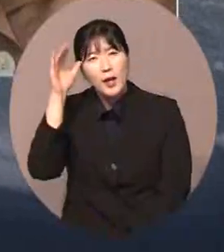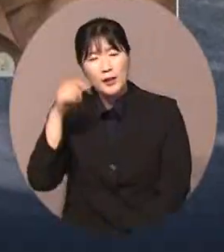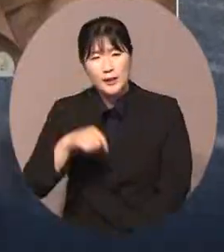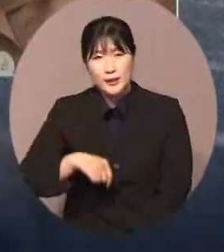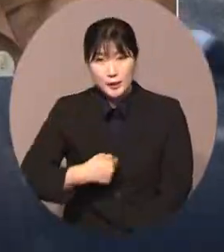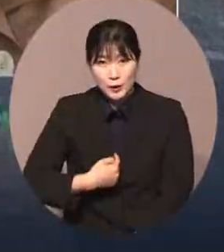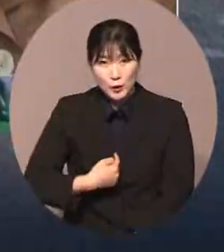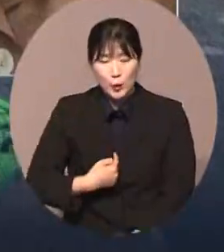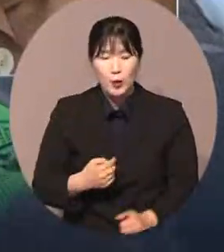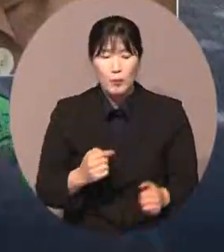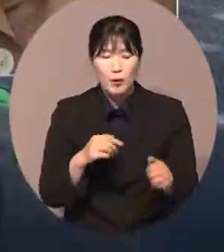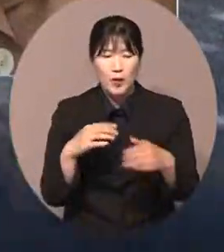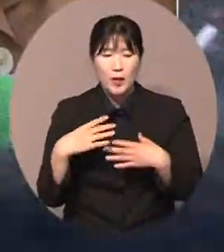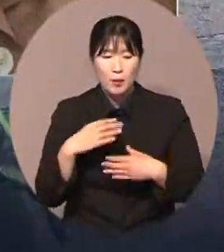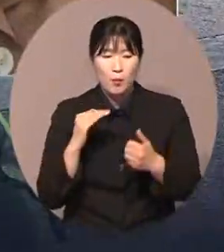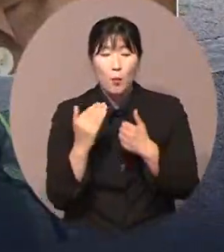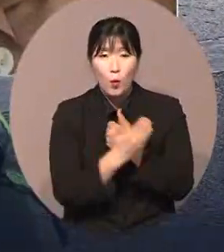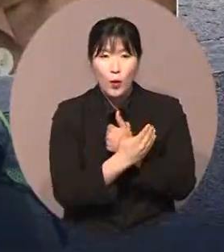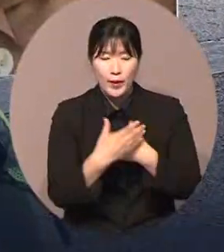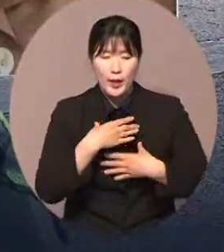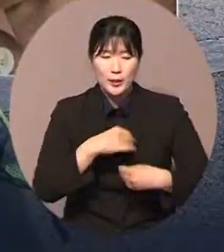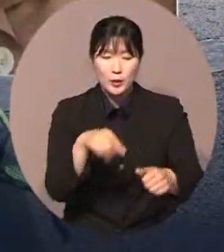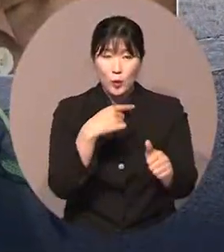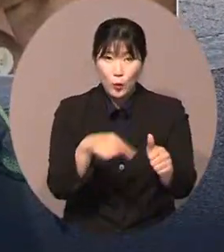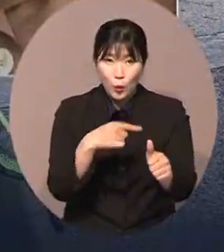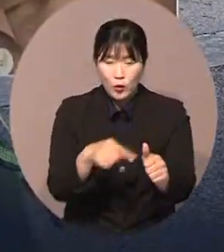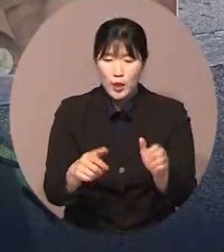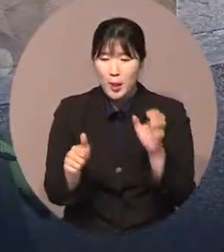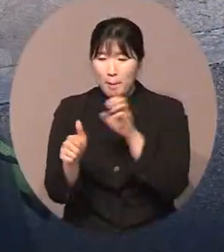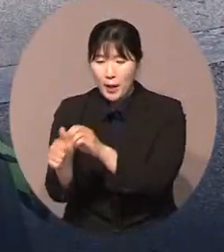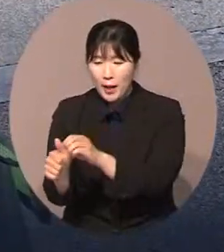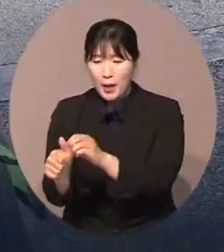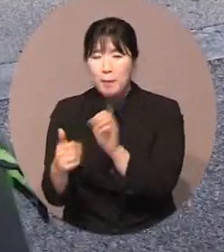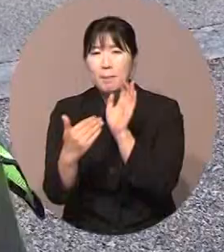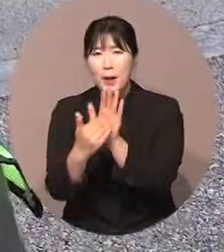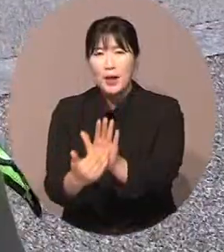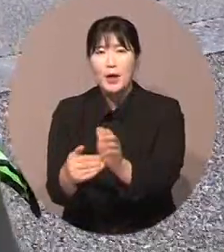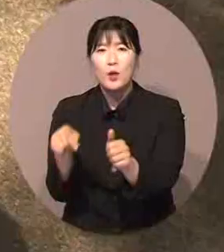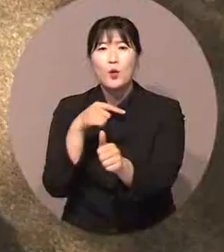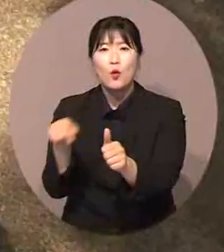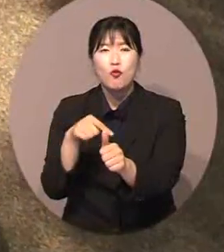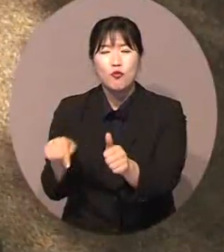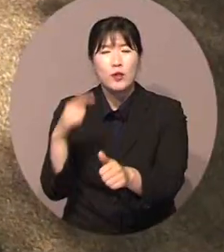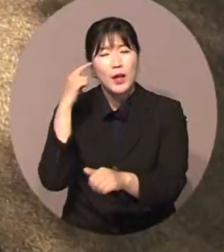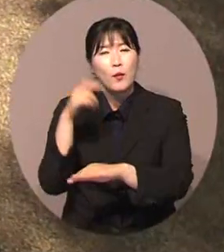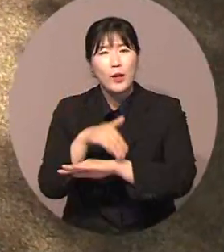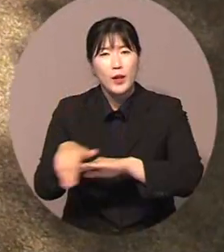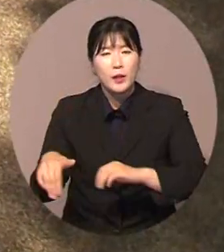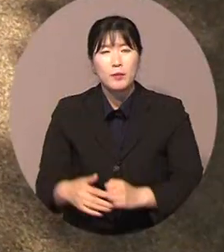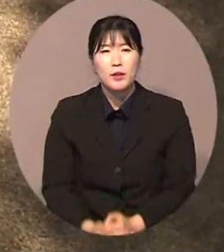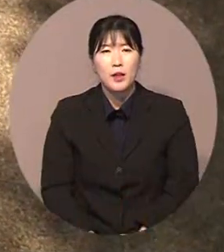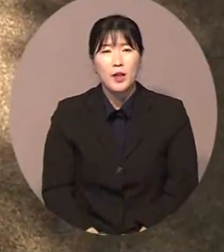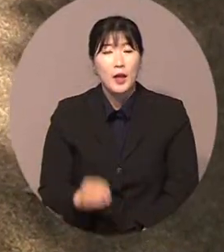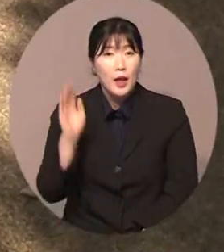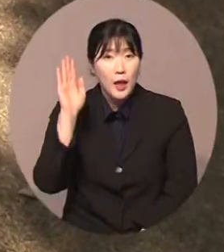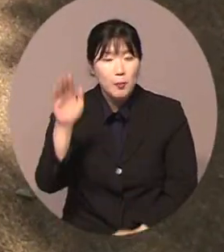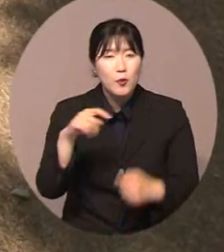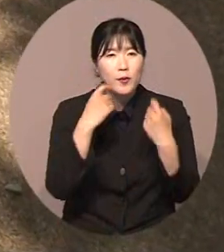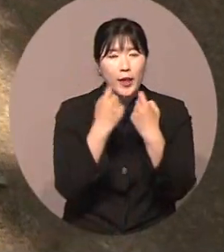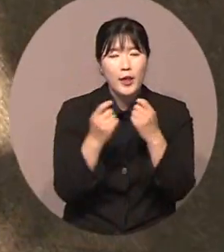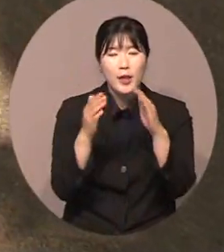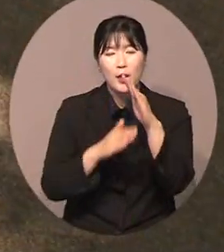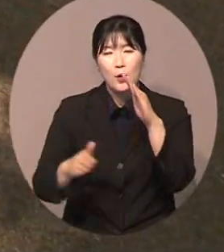보호하는 안전교육과 또 타인에게 위협을 가하지 않는 교육을 받게 됩니다. 대전 대덕구는 민관경 협업을